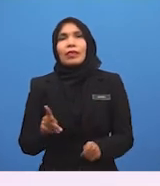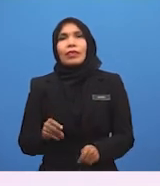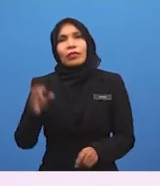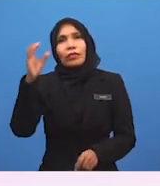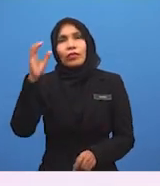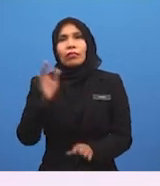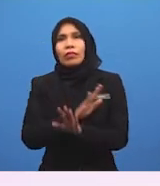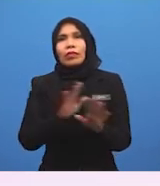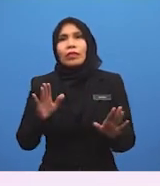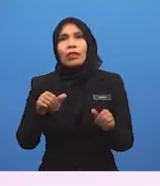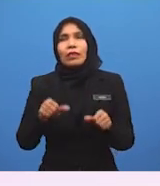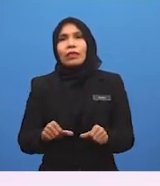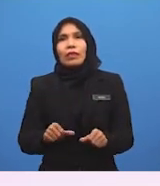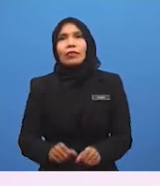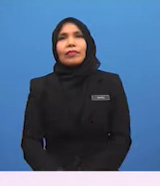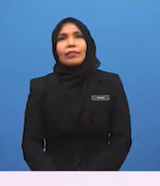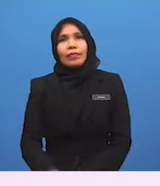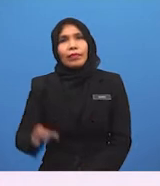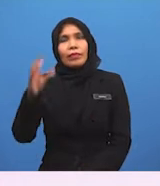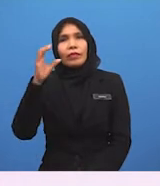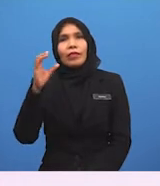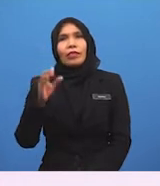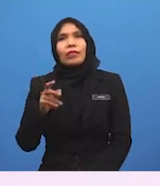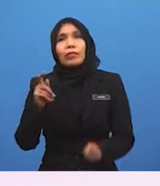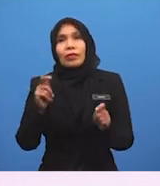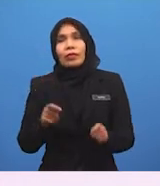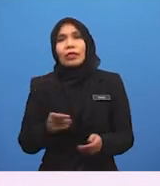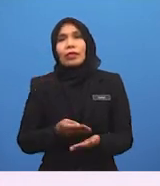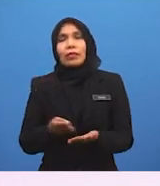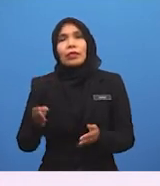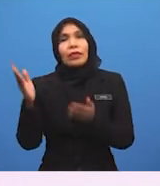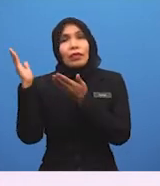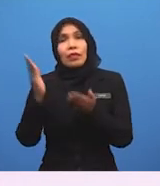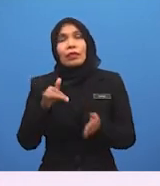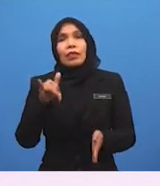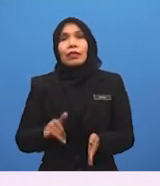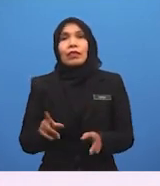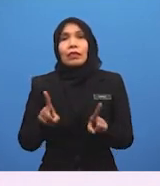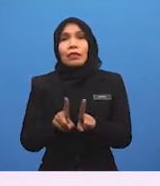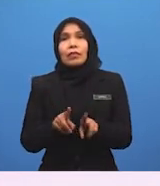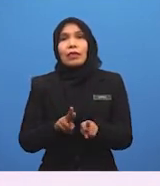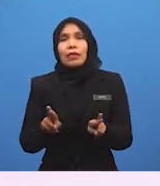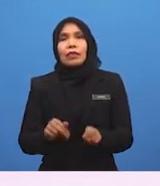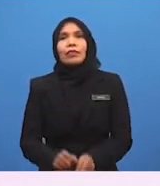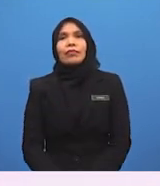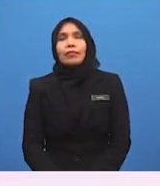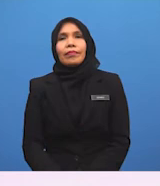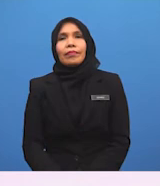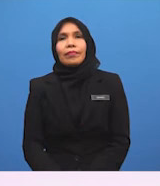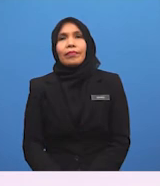adil. Chong perlu memberi layanan sama rata terhadap semua rakan